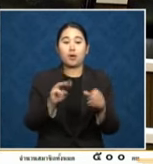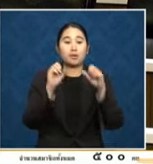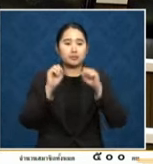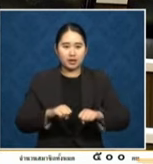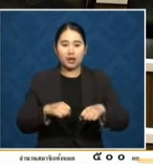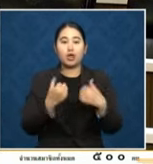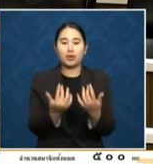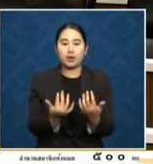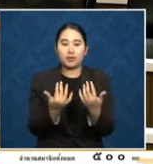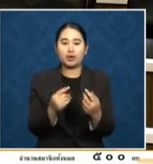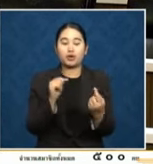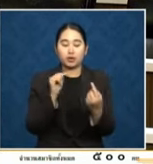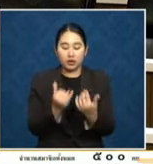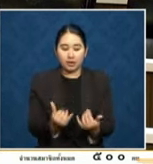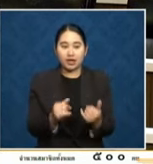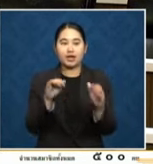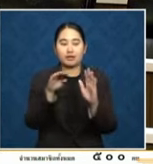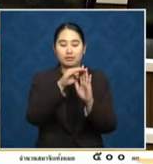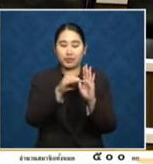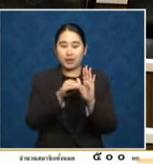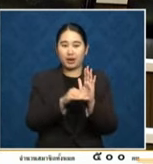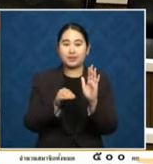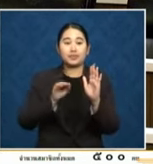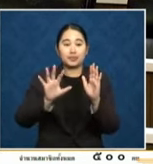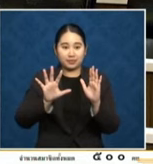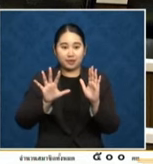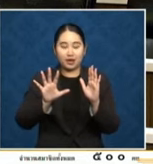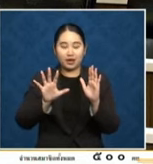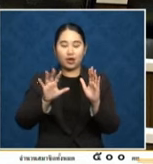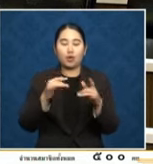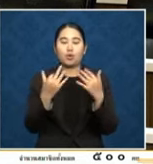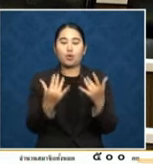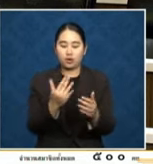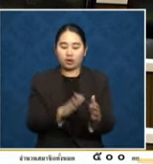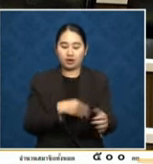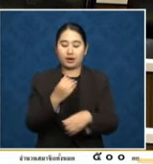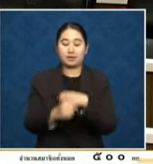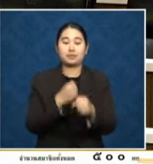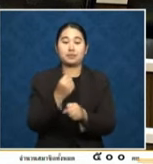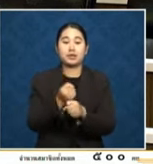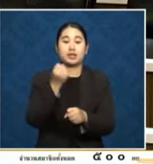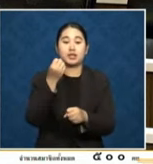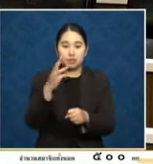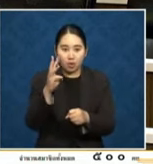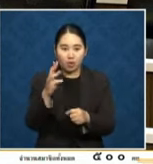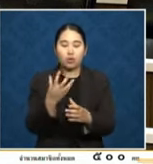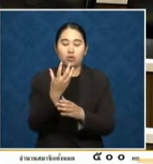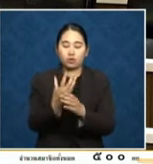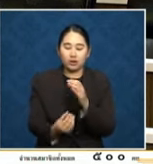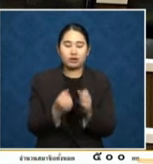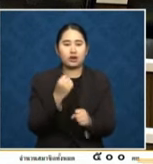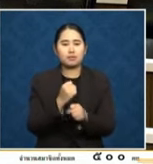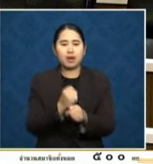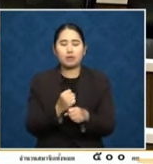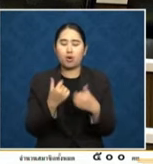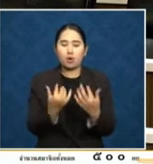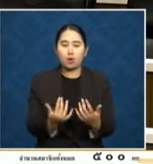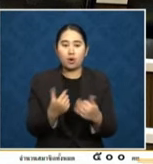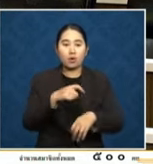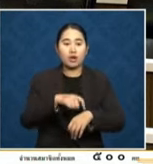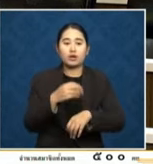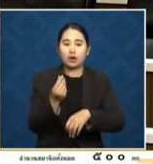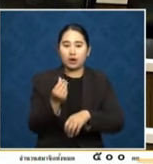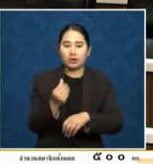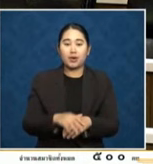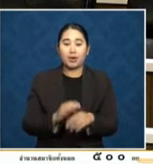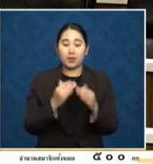อนนี้เป็นขั้นตอนที่5จาก14ขั้นตอน16ปี5ขั้นตอนและอีก14ขั้นตอนจะใช้เวลาอีกเท่าไหร่ครับจ